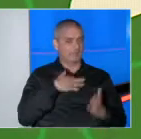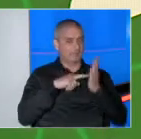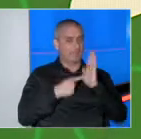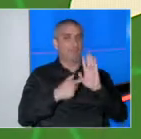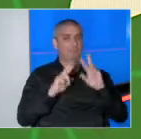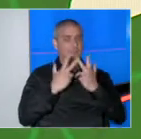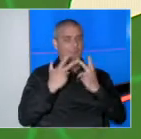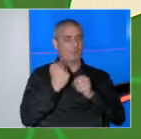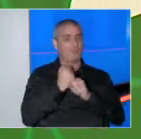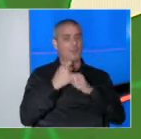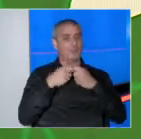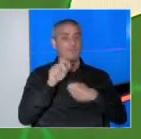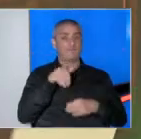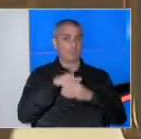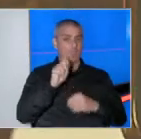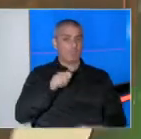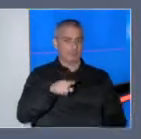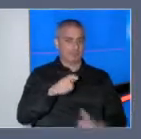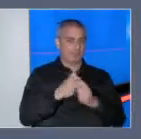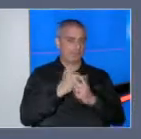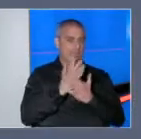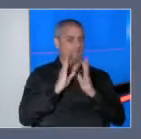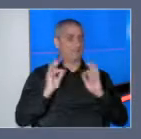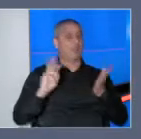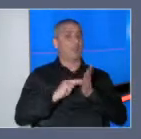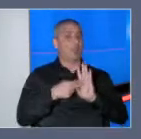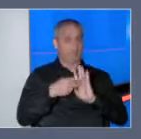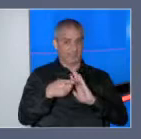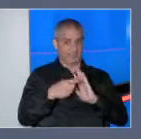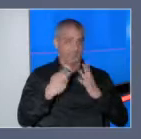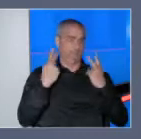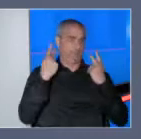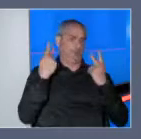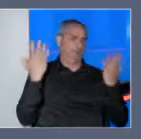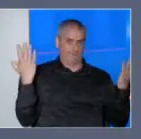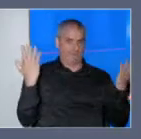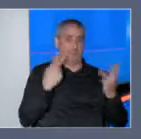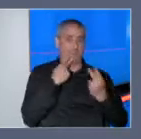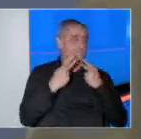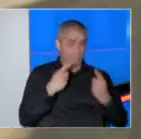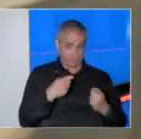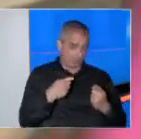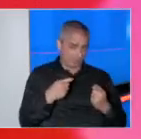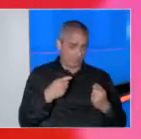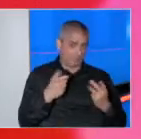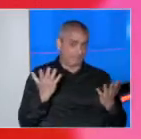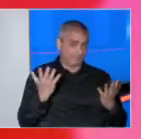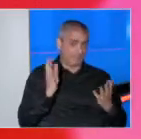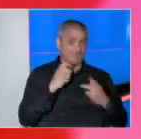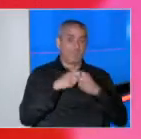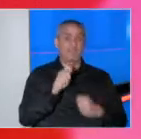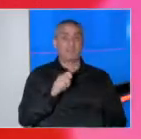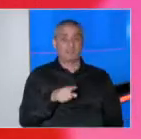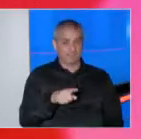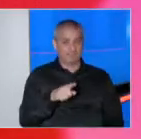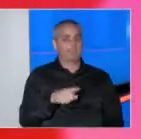את פעילות חבריה בכנסת. המפלגה השיקה את התוכנית החשובה והתשובה של חברי